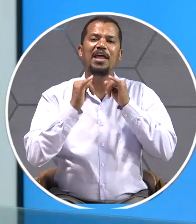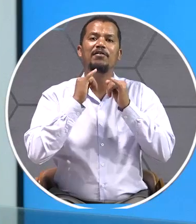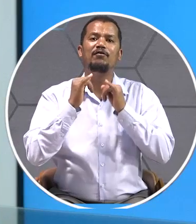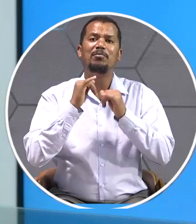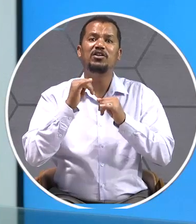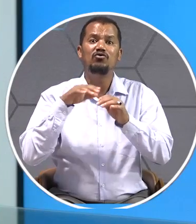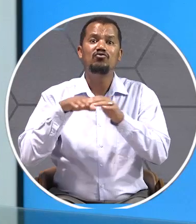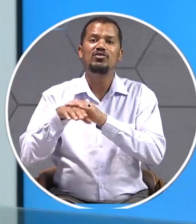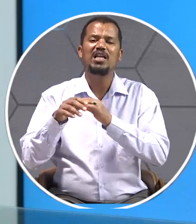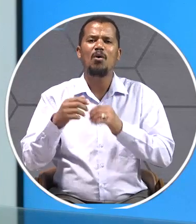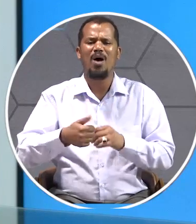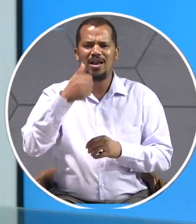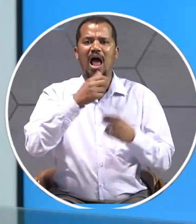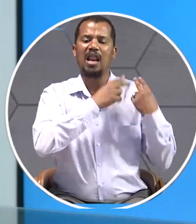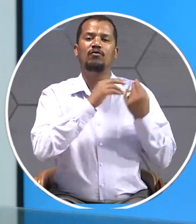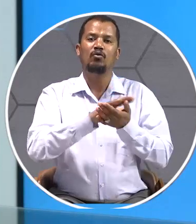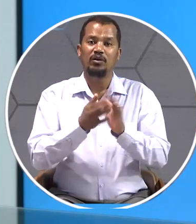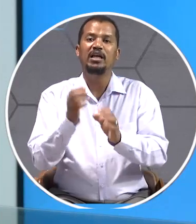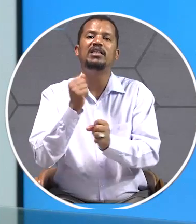ሆኜ ሰርቻለሁ። እሱን እየሰራው ያለው ነው